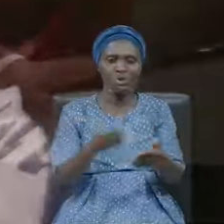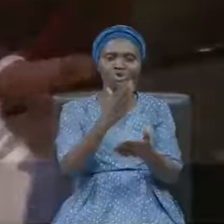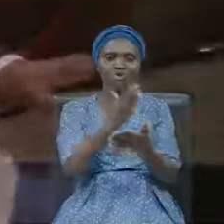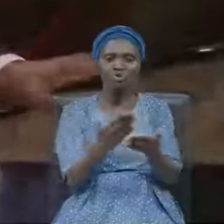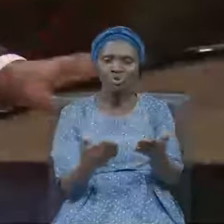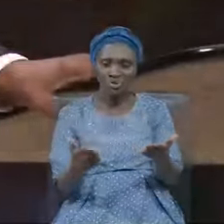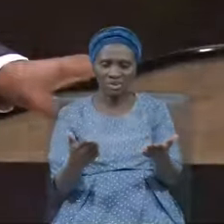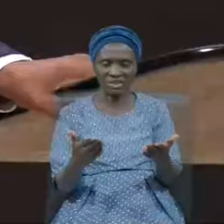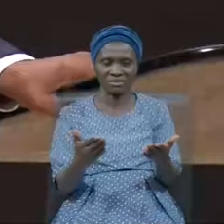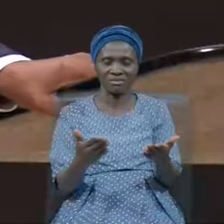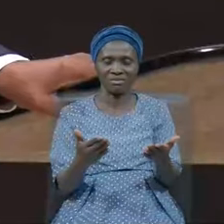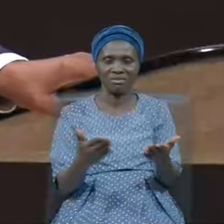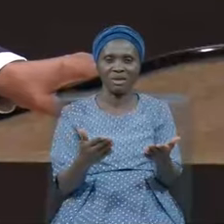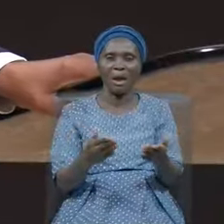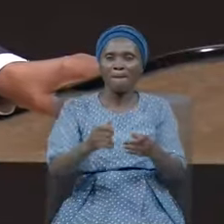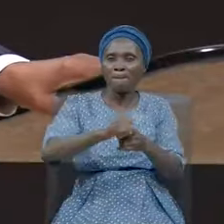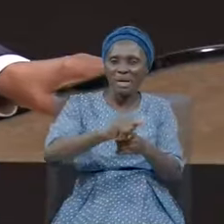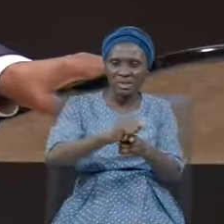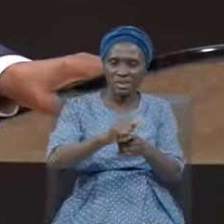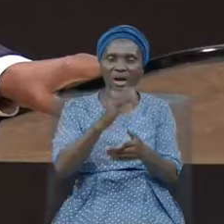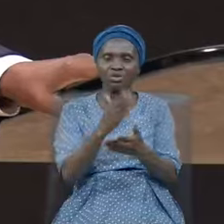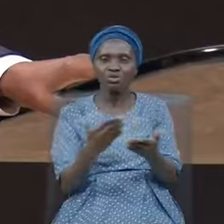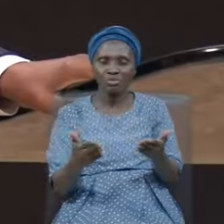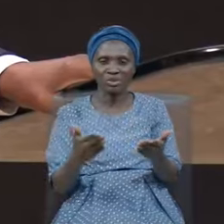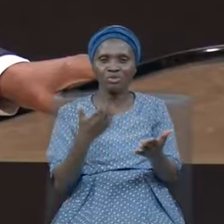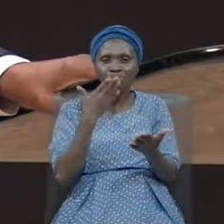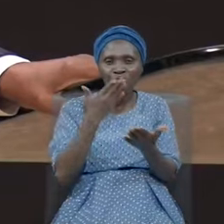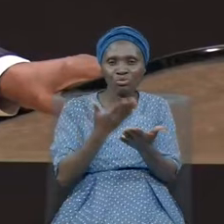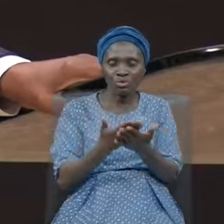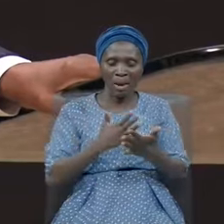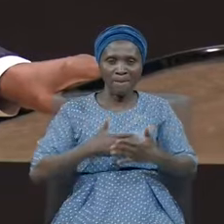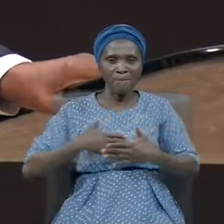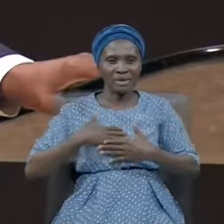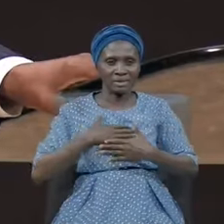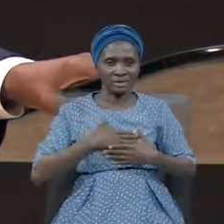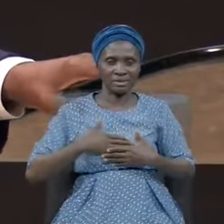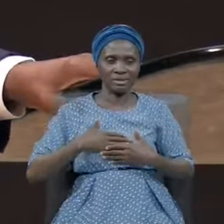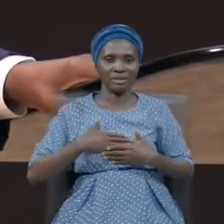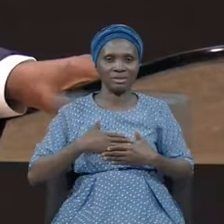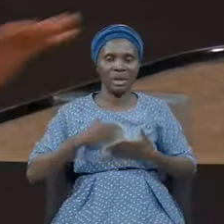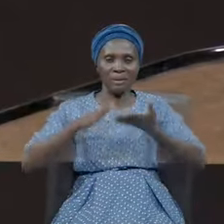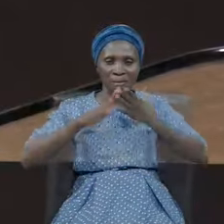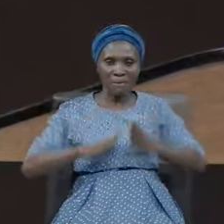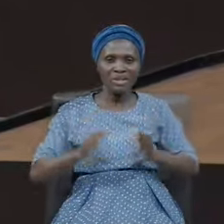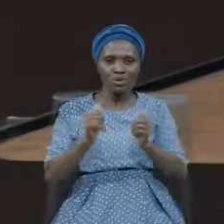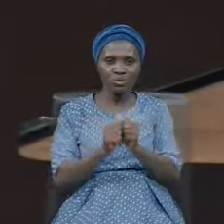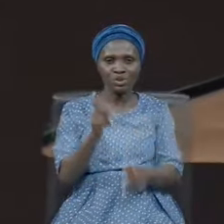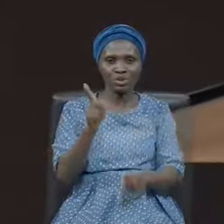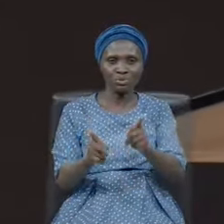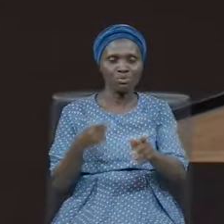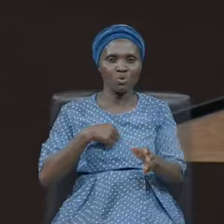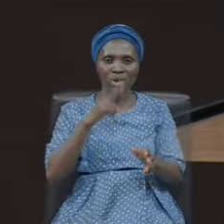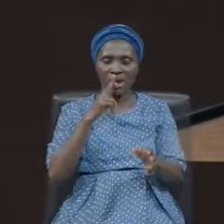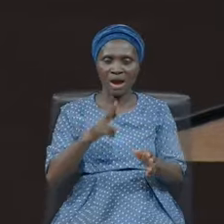pratique, quelque chose d'agréable pour les gens avec qui nous vivons. Voyons Jude.